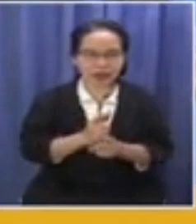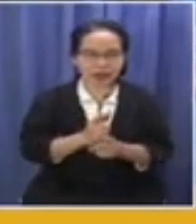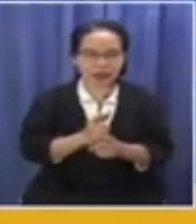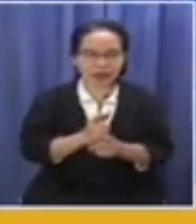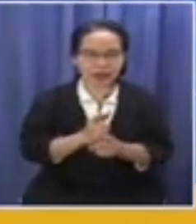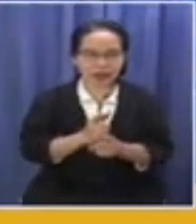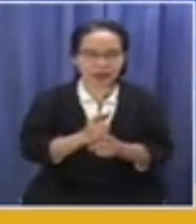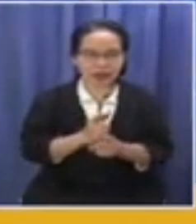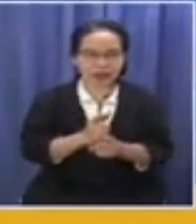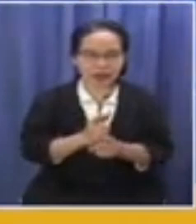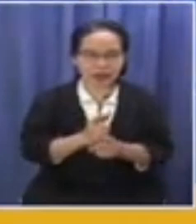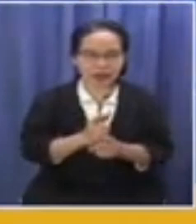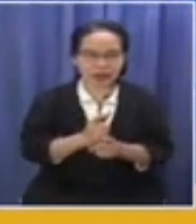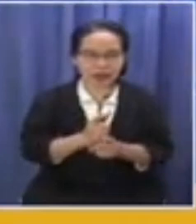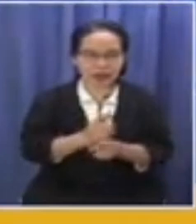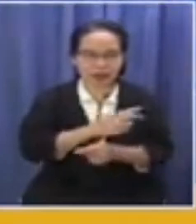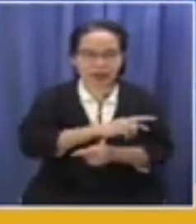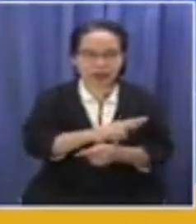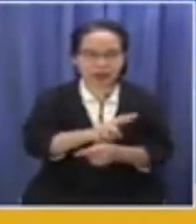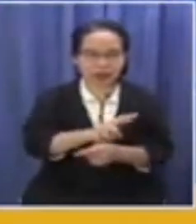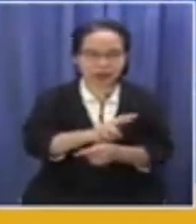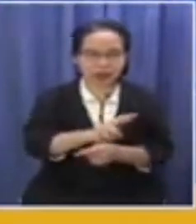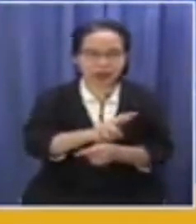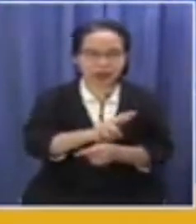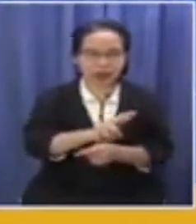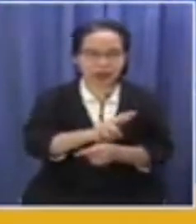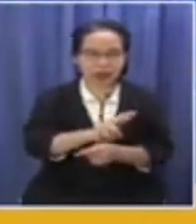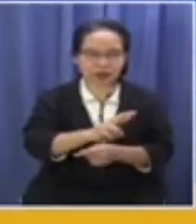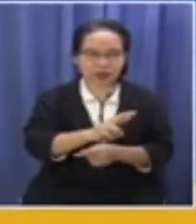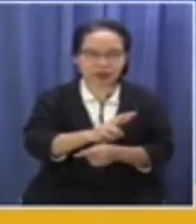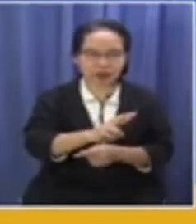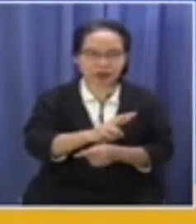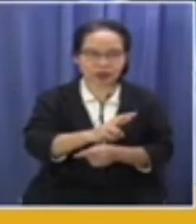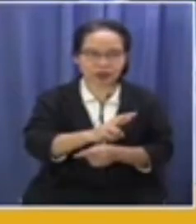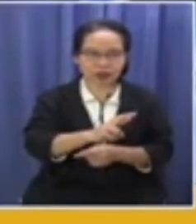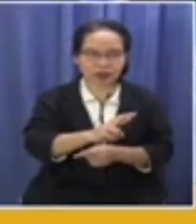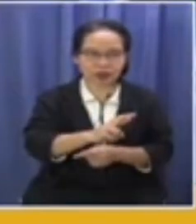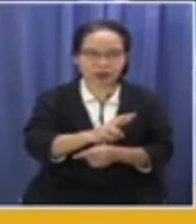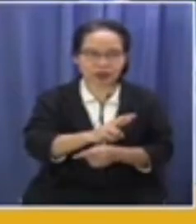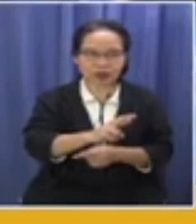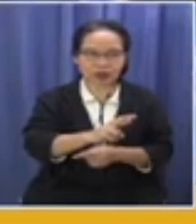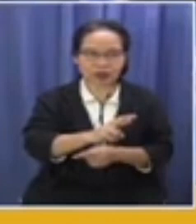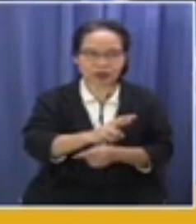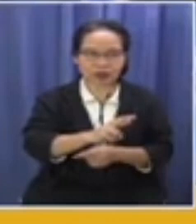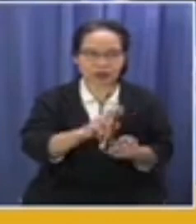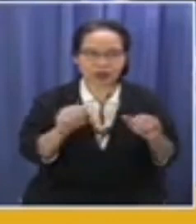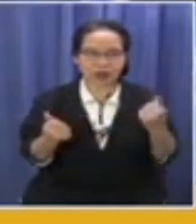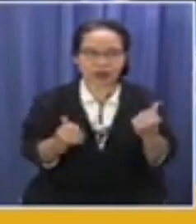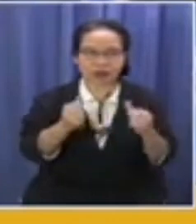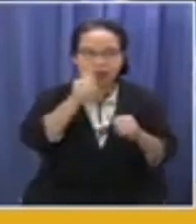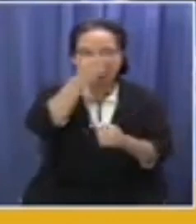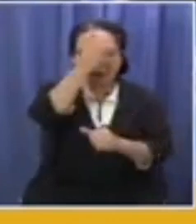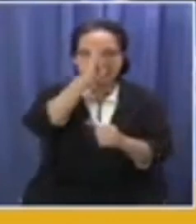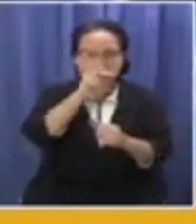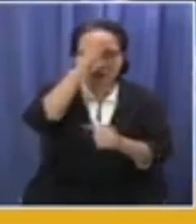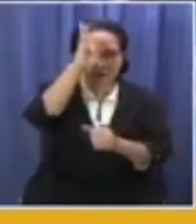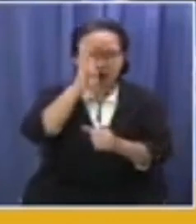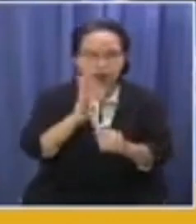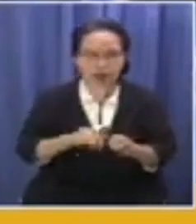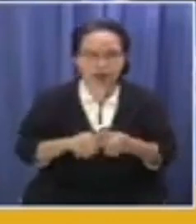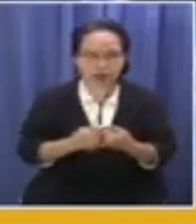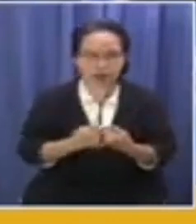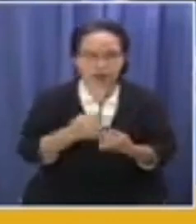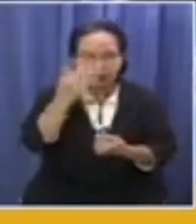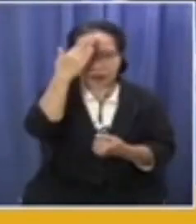tomen ang religion po niya ay assembly of God Hello po brother Ellie Paano po malalaman na taong nagkasala